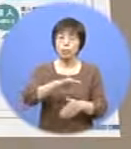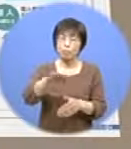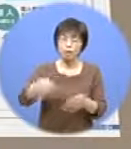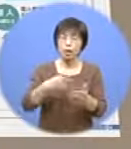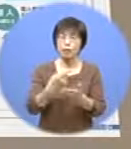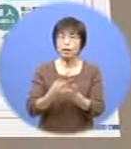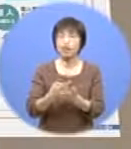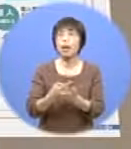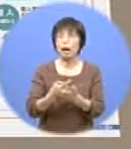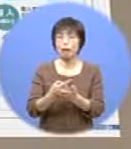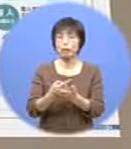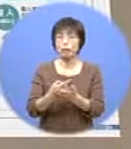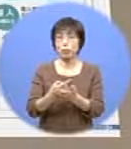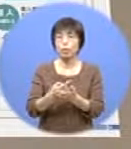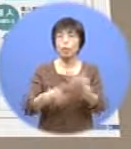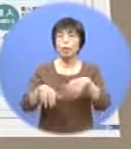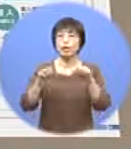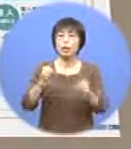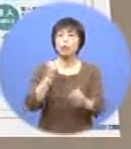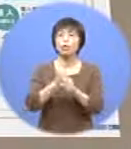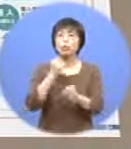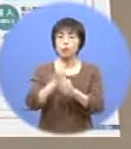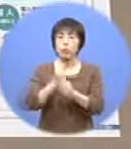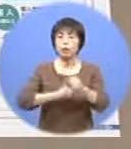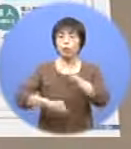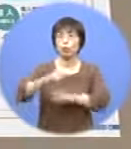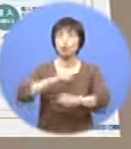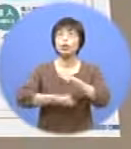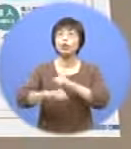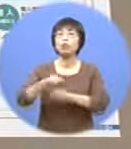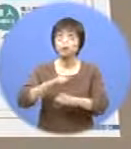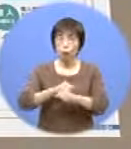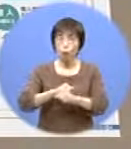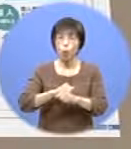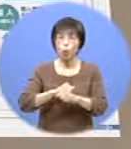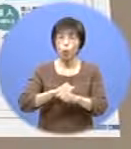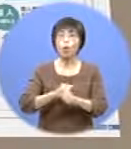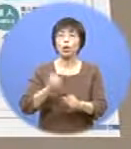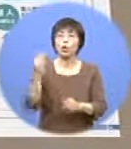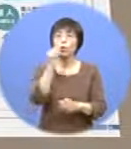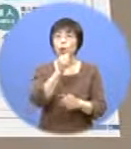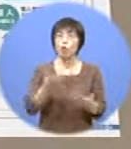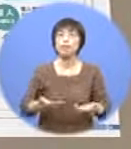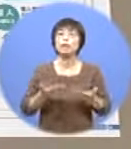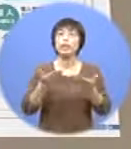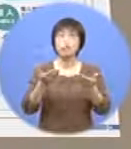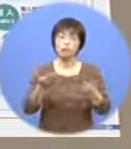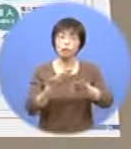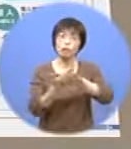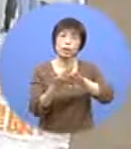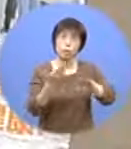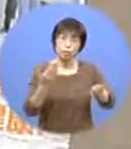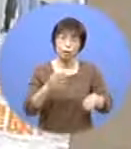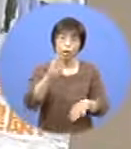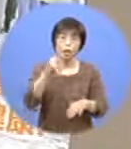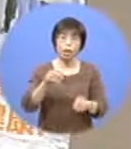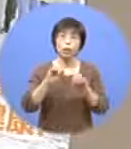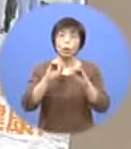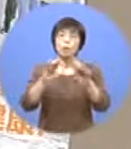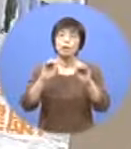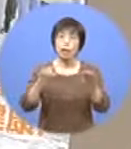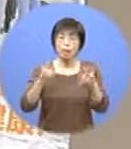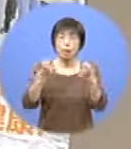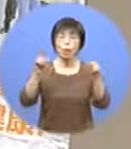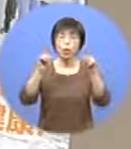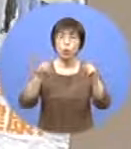の健康づくりを推進する取り組みについて特集で紹介しています。その他、県からのお知らせや催